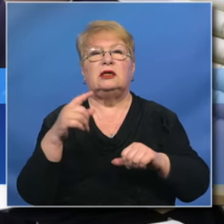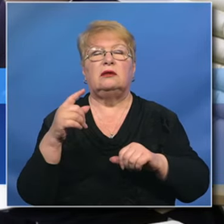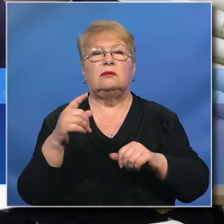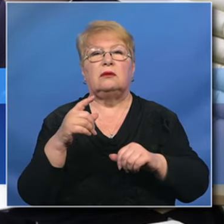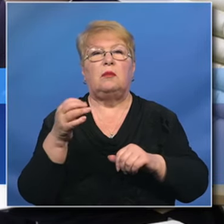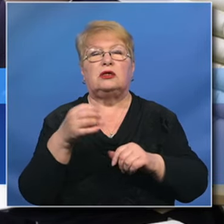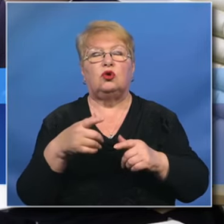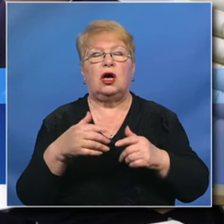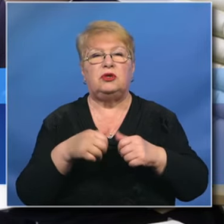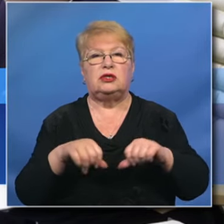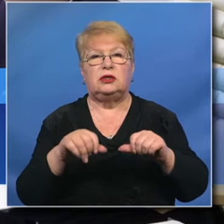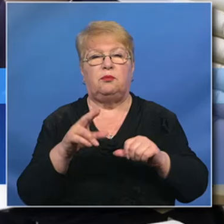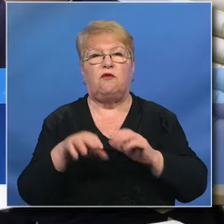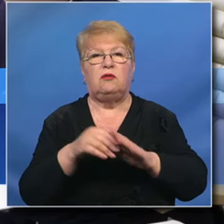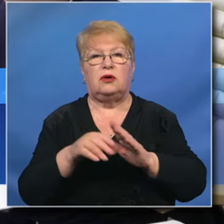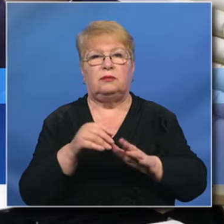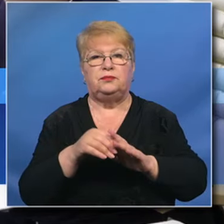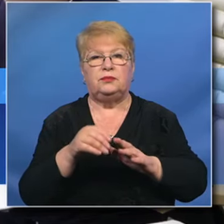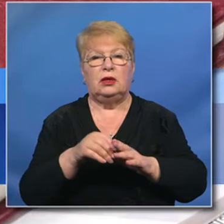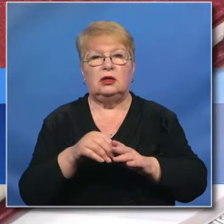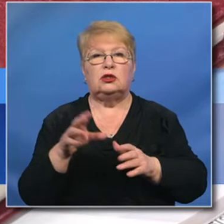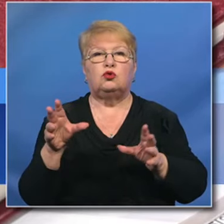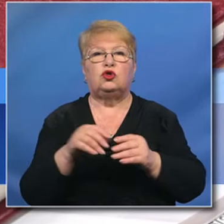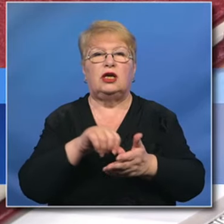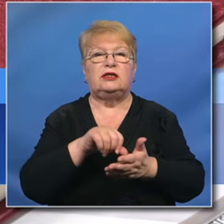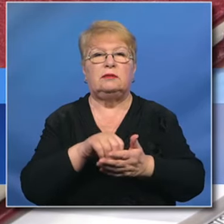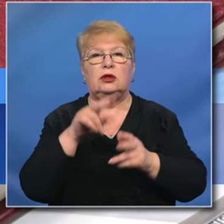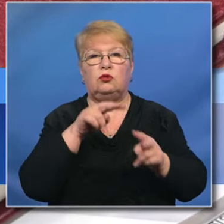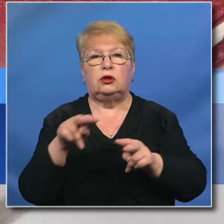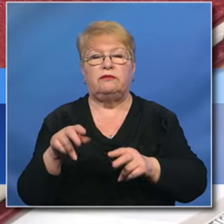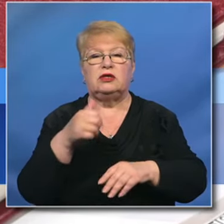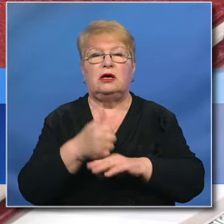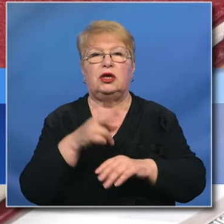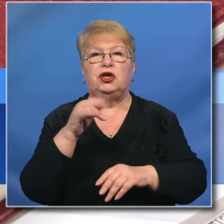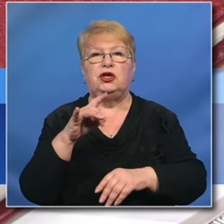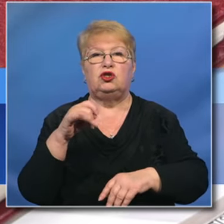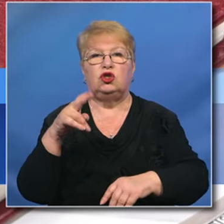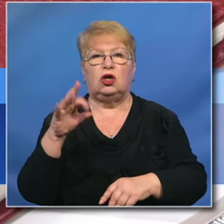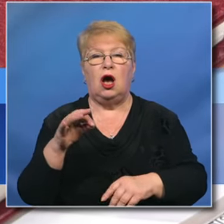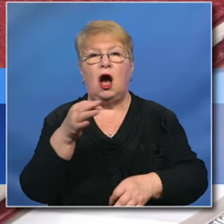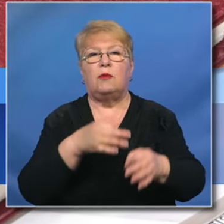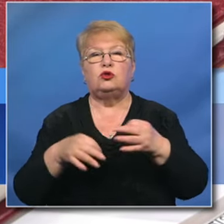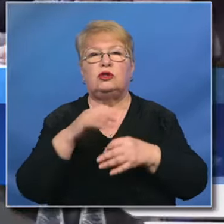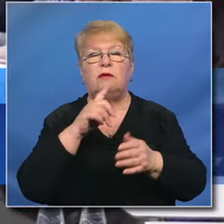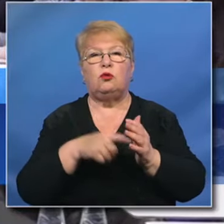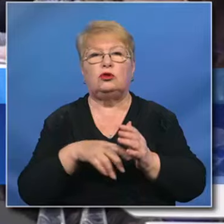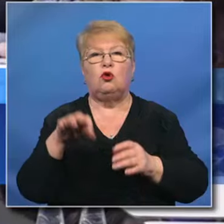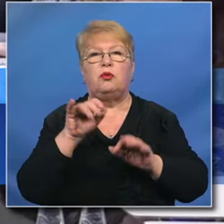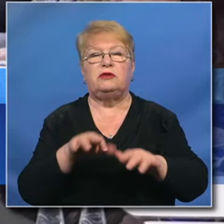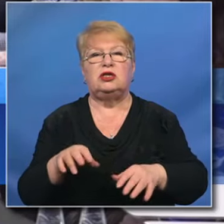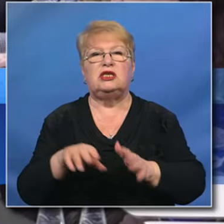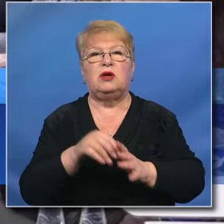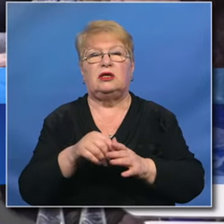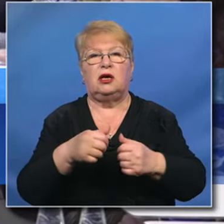областной комиссии по выборам Президента Республики Беларусь с участием наблюдателей его возглавил Пётр Кириченко обсудили вопросы проведения